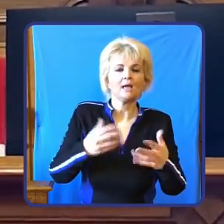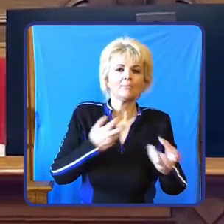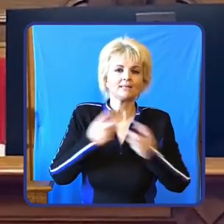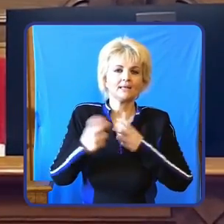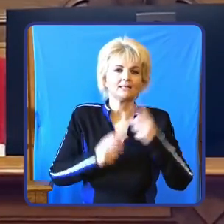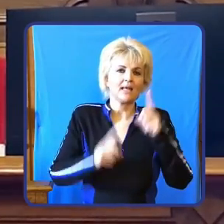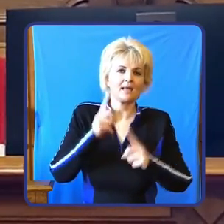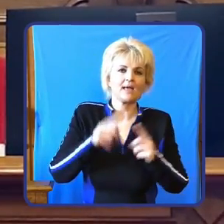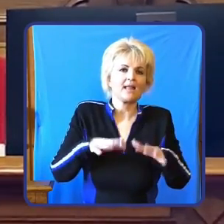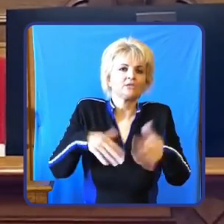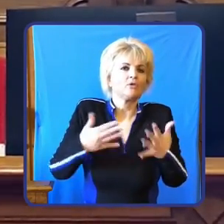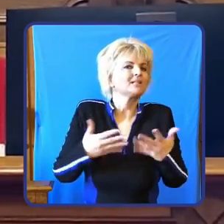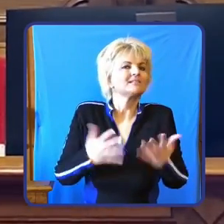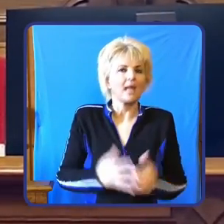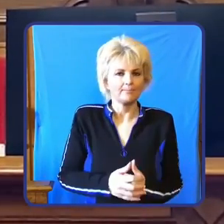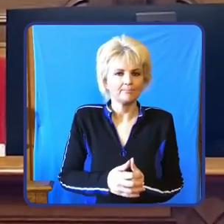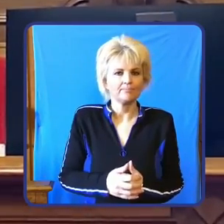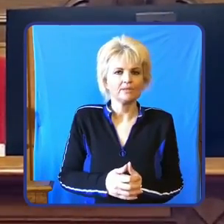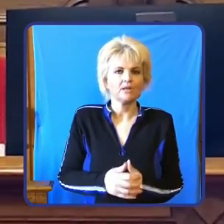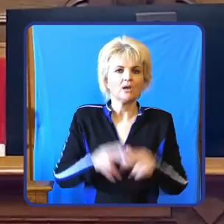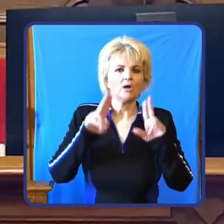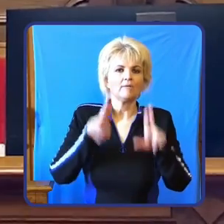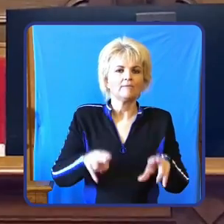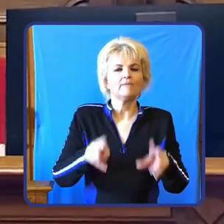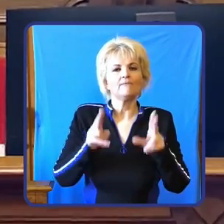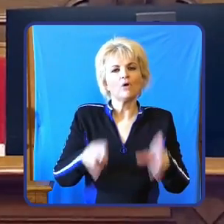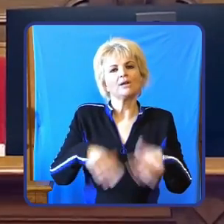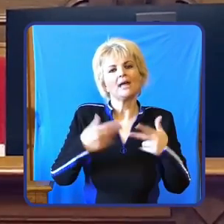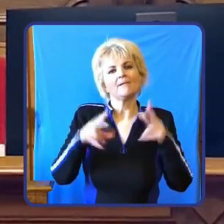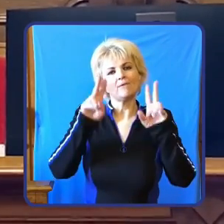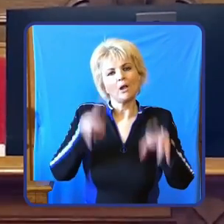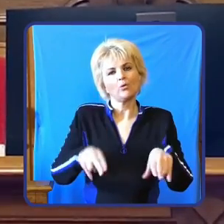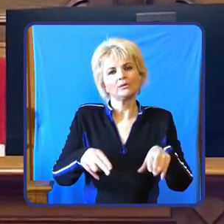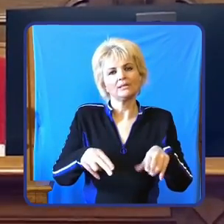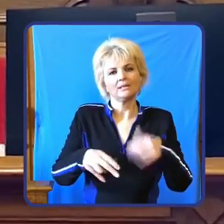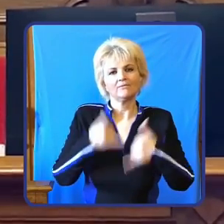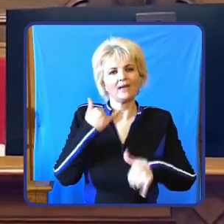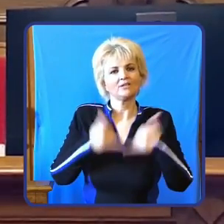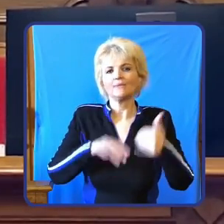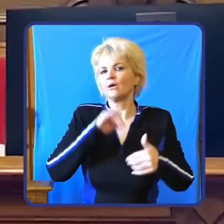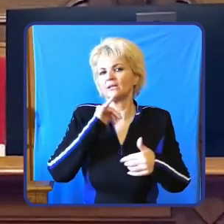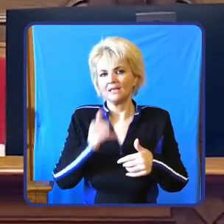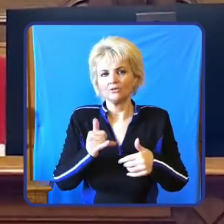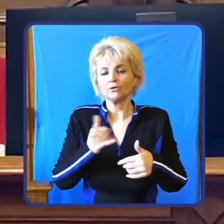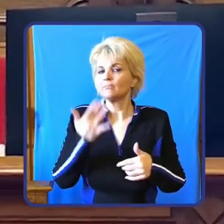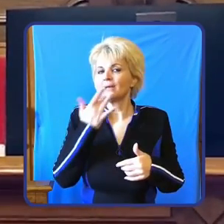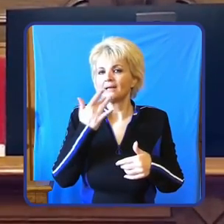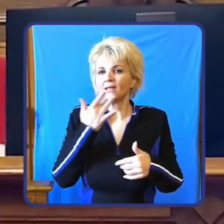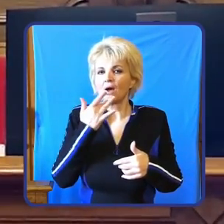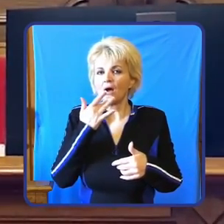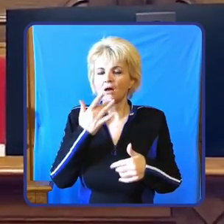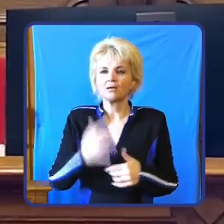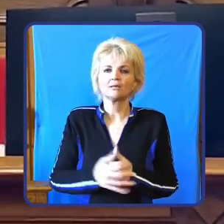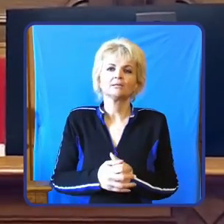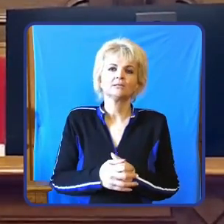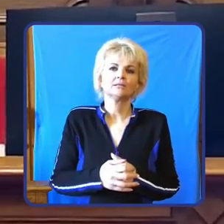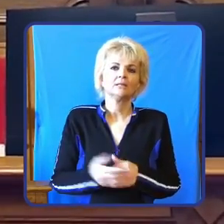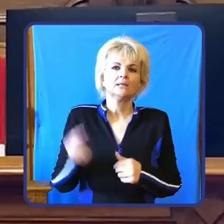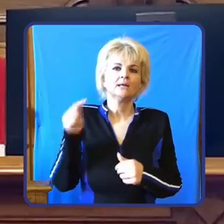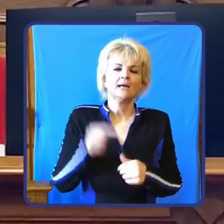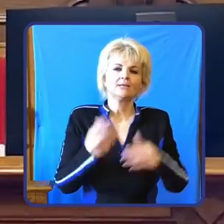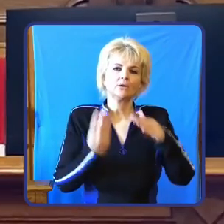nem. Van-e valódi verseny, vagy nincs. Példa az egész ország számára, ha már a kék szalagnál tartunk, ez